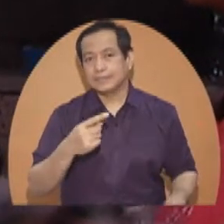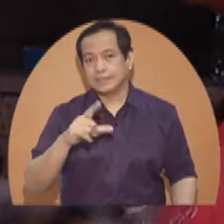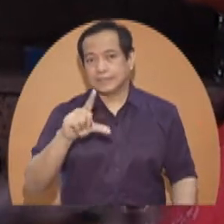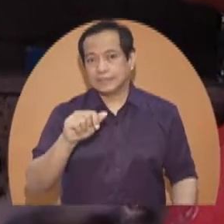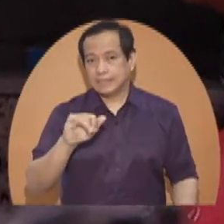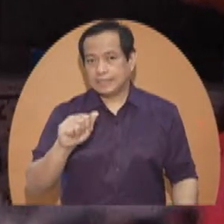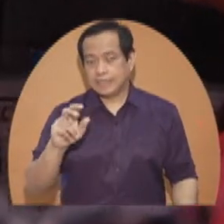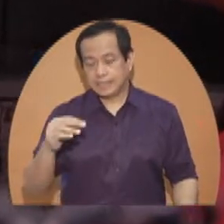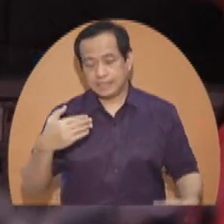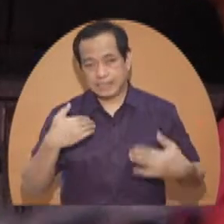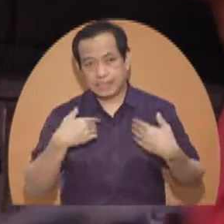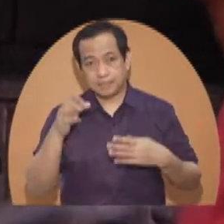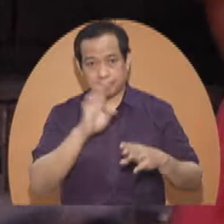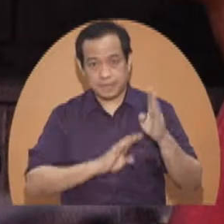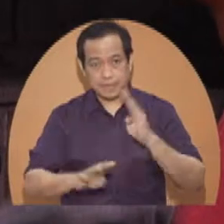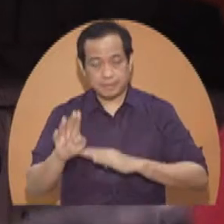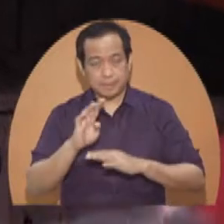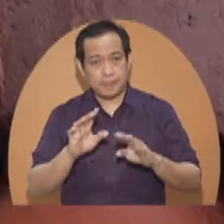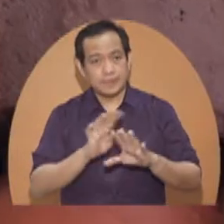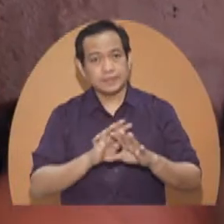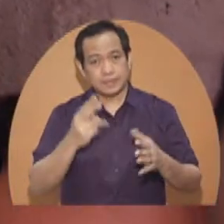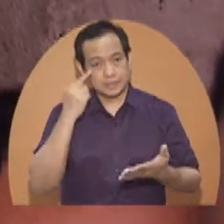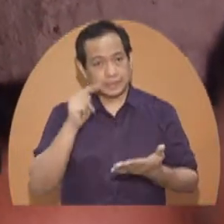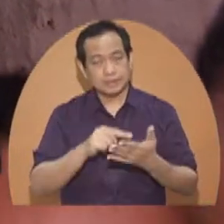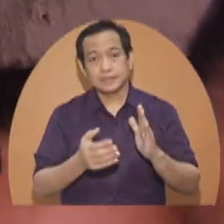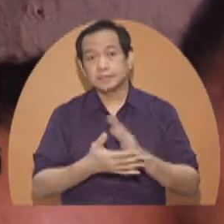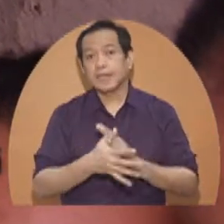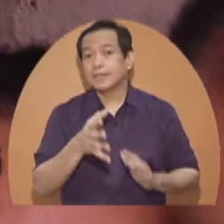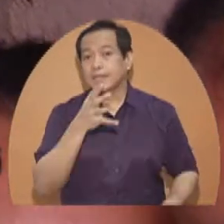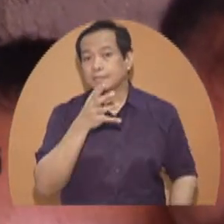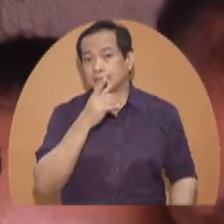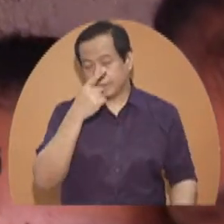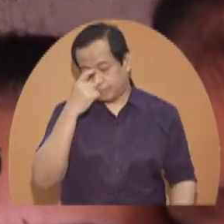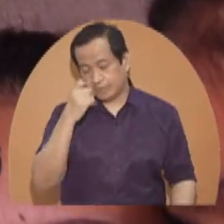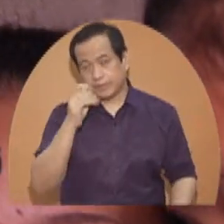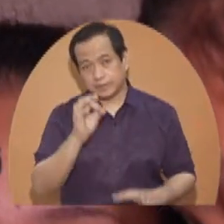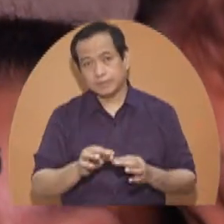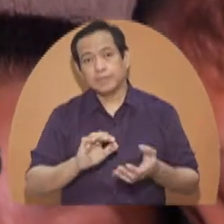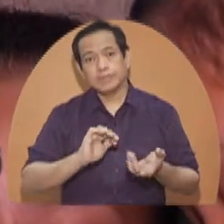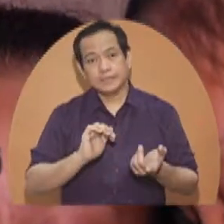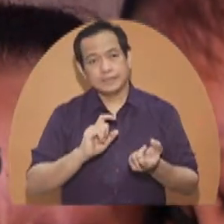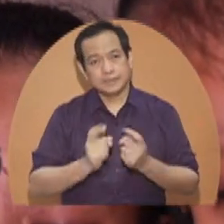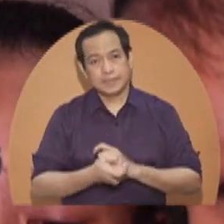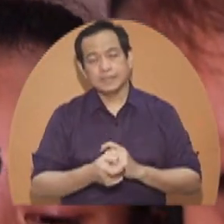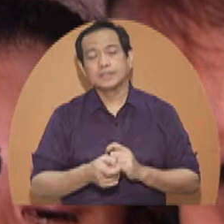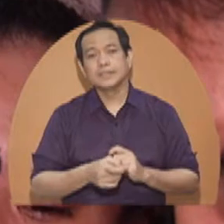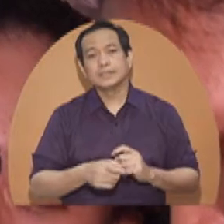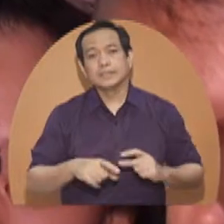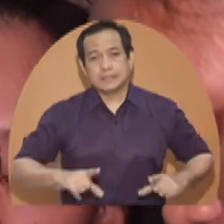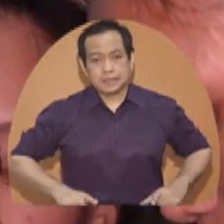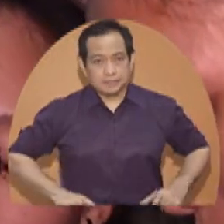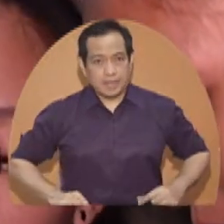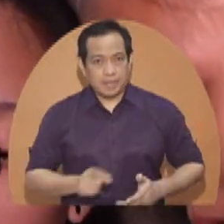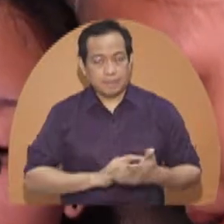tanging si Lai Ann lamang ang nagkaroon ng komplikasyon. Hindi ito napansin kagad ni Lenny dahil kapag siya nagpapalit ng lampin